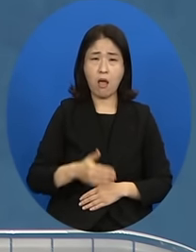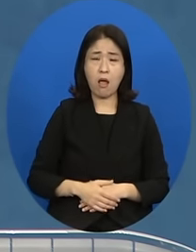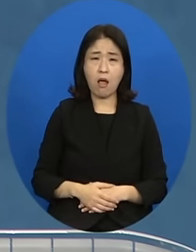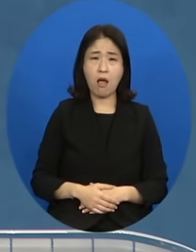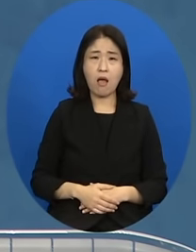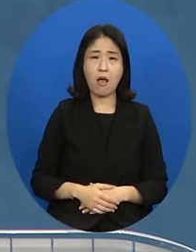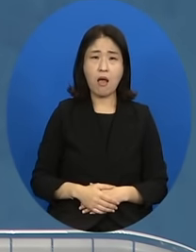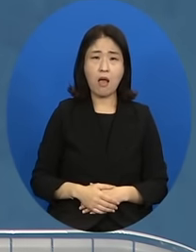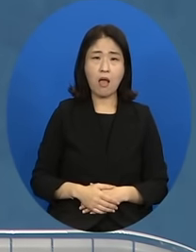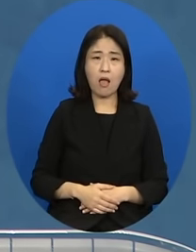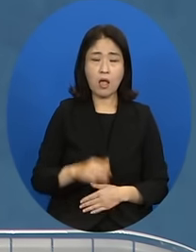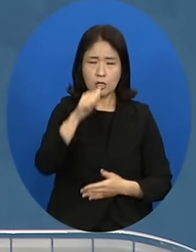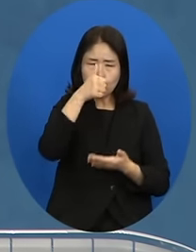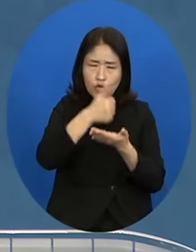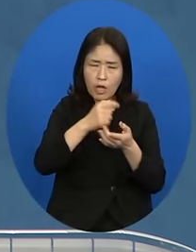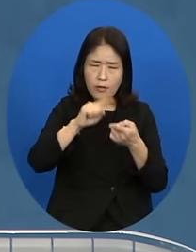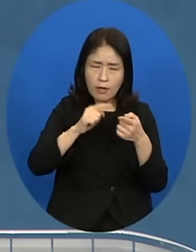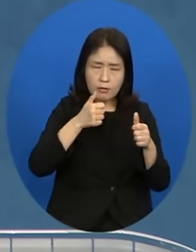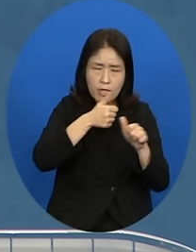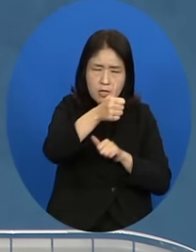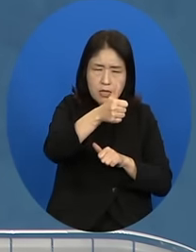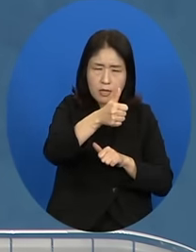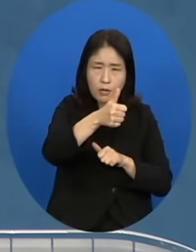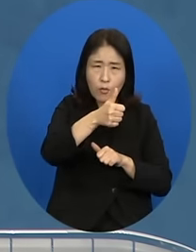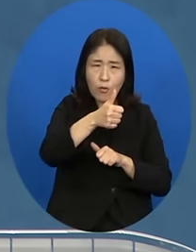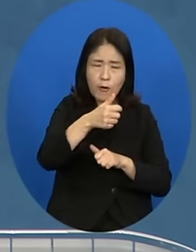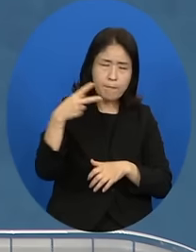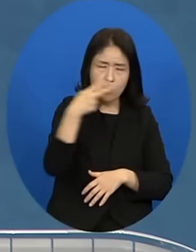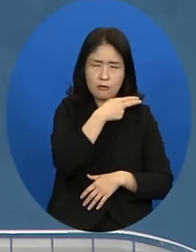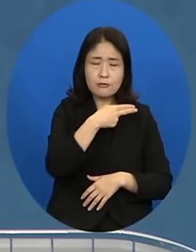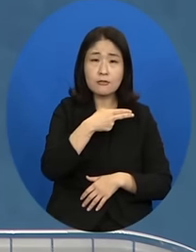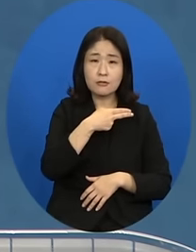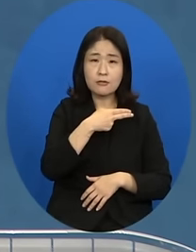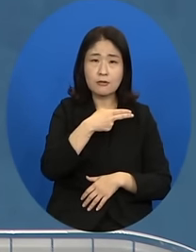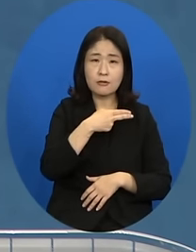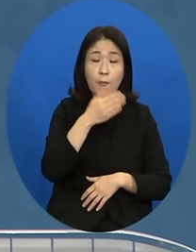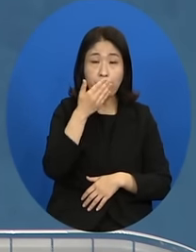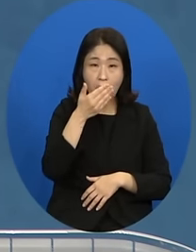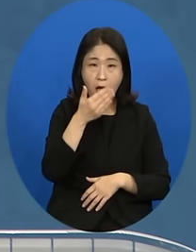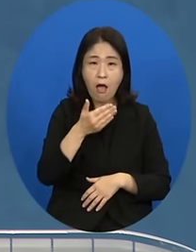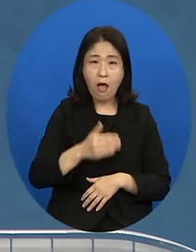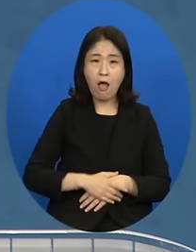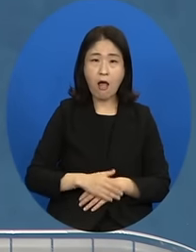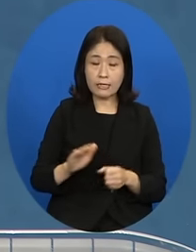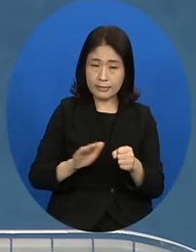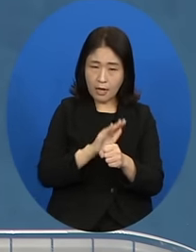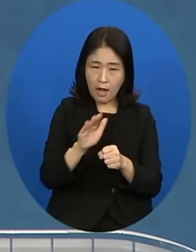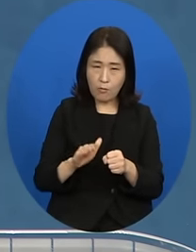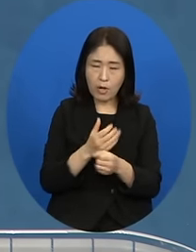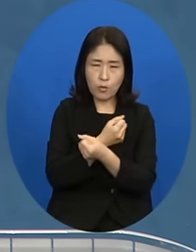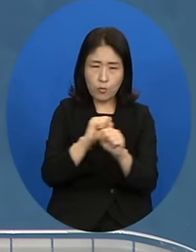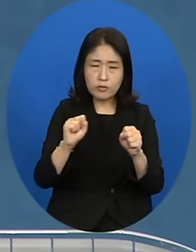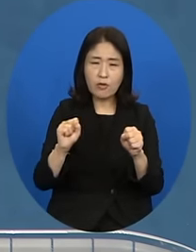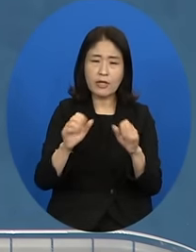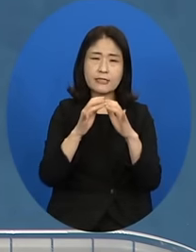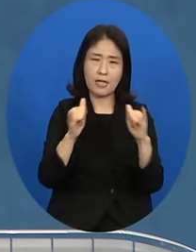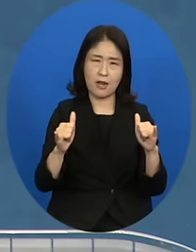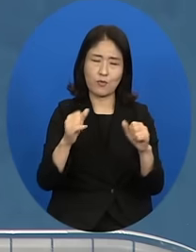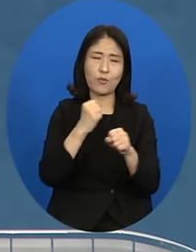죄의 유혹을 이기게 하시고 끊게 하시고 그리고 우리를 사랑과 용서의 사람으로